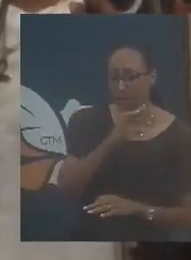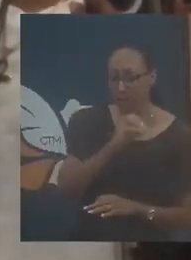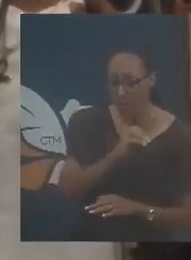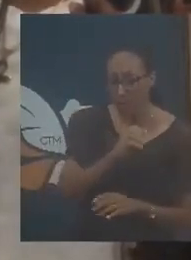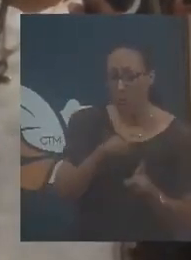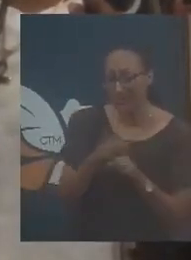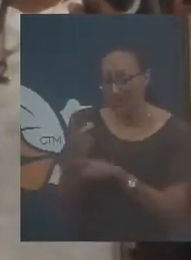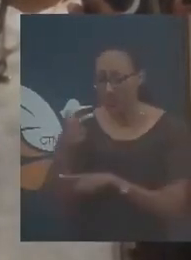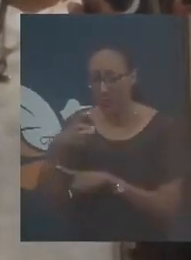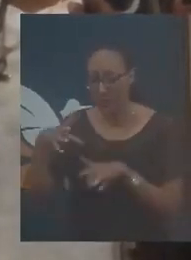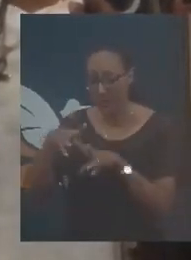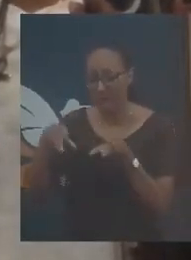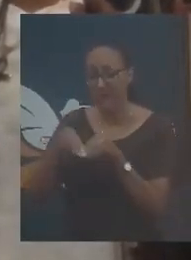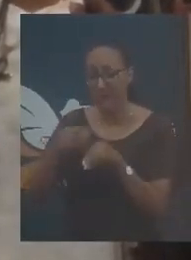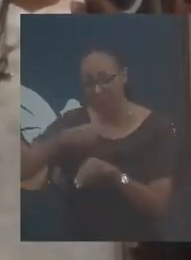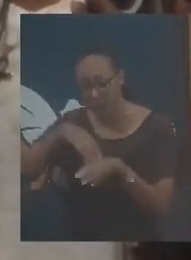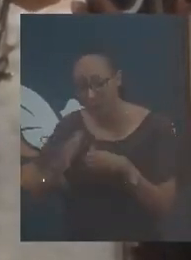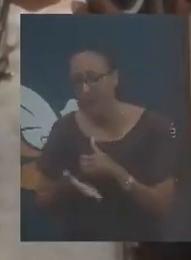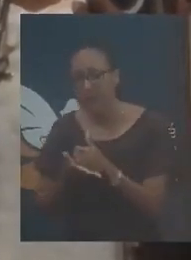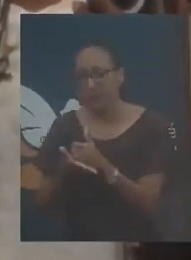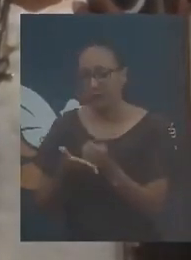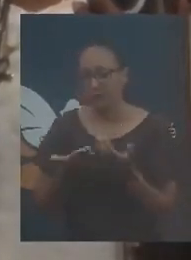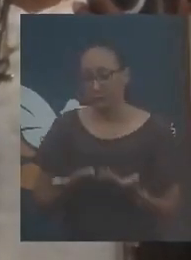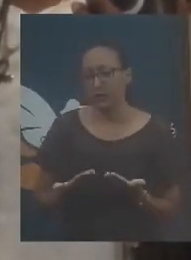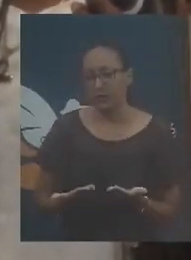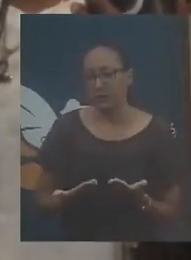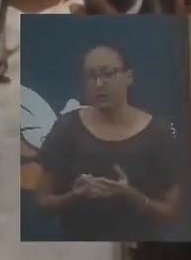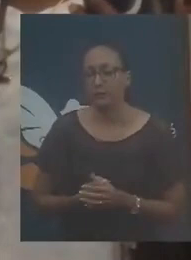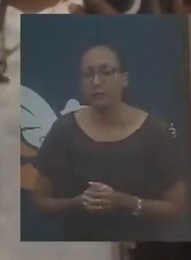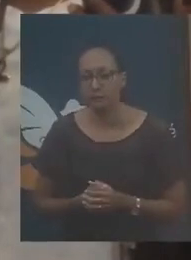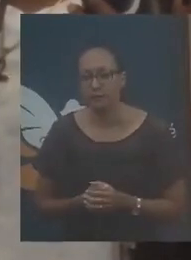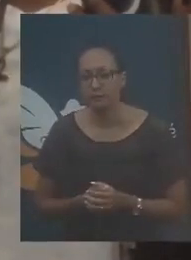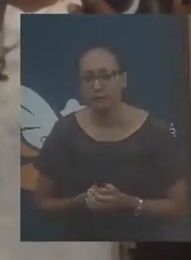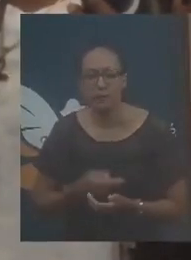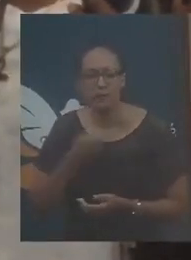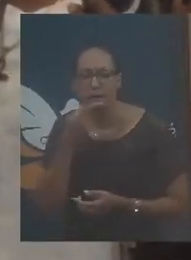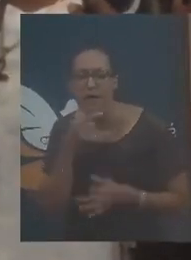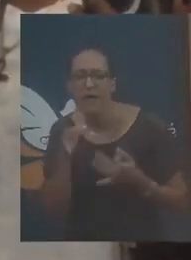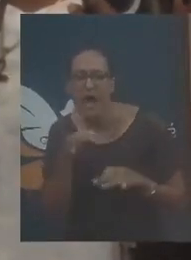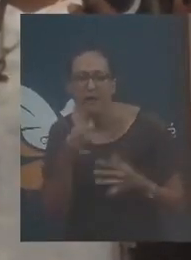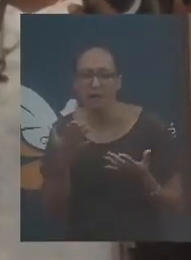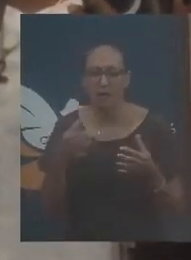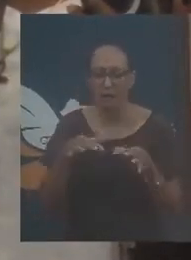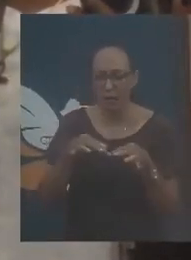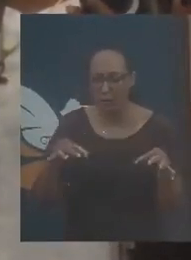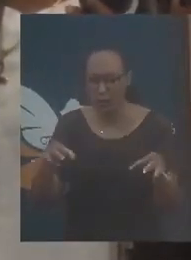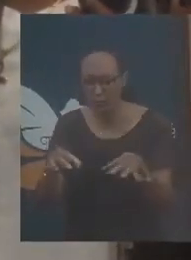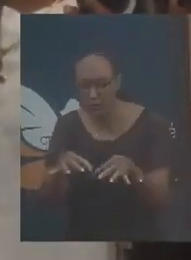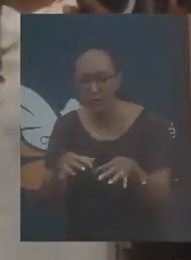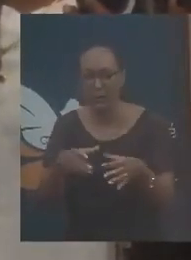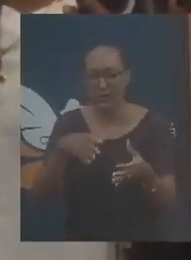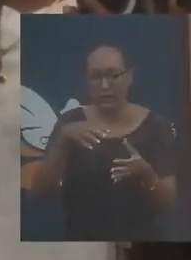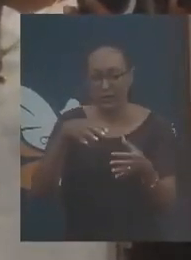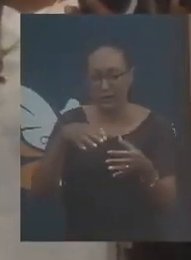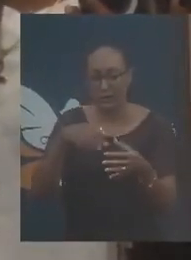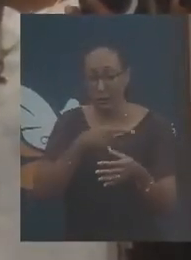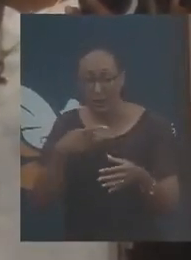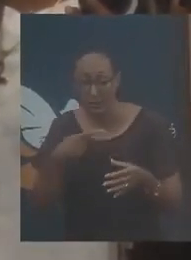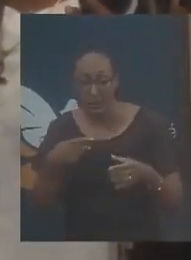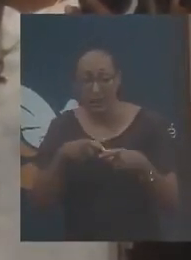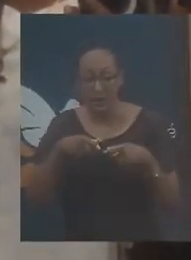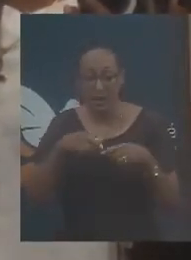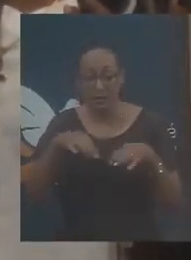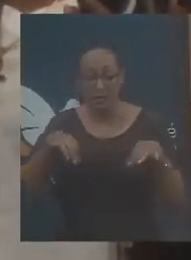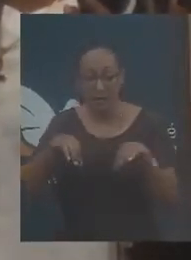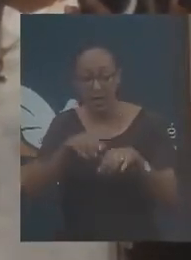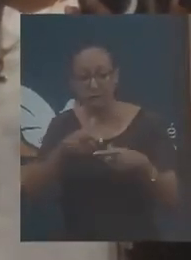sommes en train d'aider en ce moment. Alors, on va nous parler d'indivision. Les dossiers que nous avons ne parlent pas d'indivision. Ce sont des gens